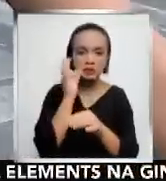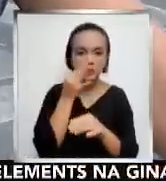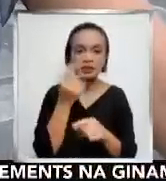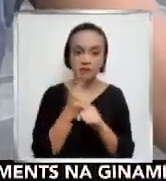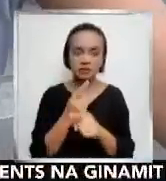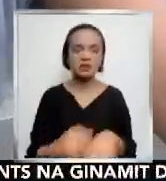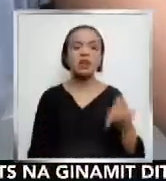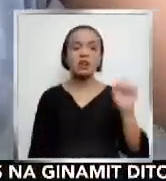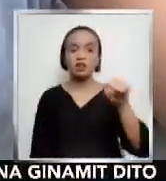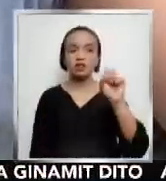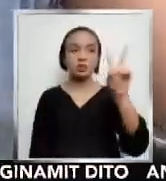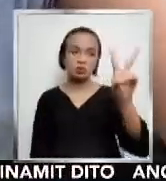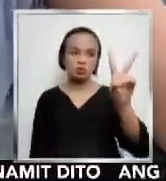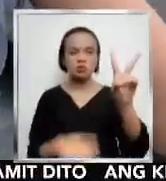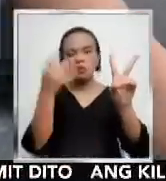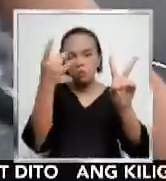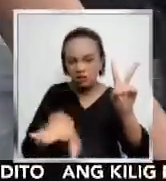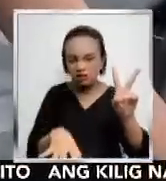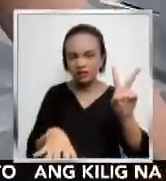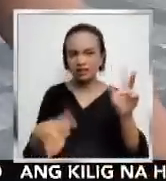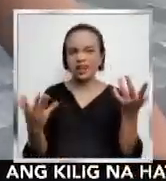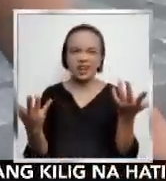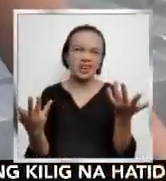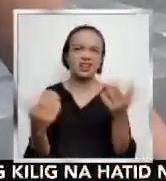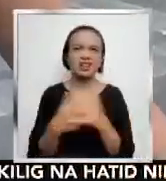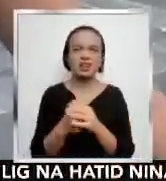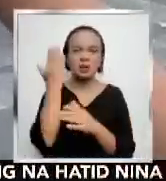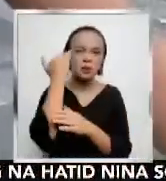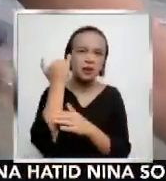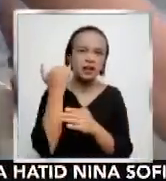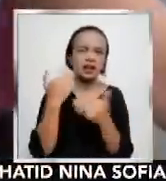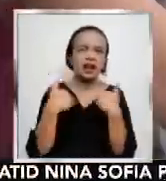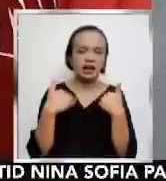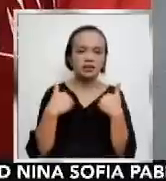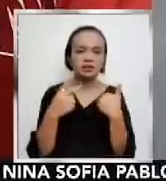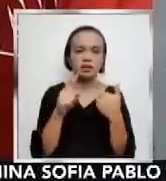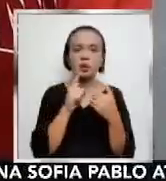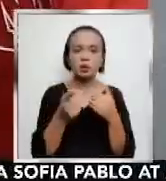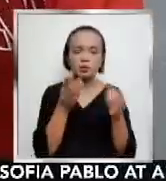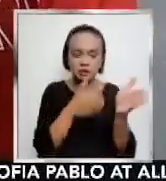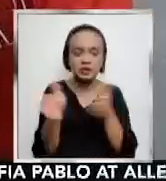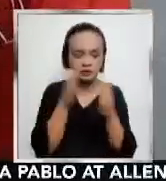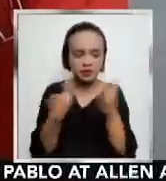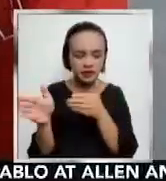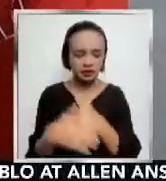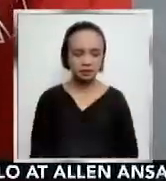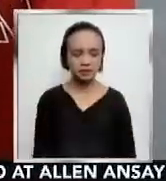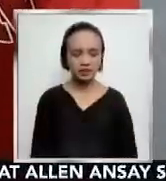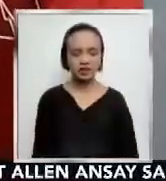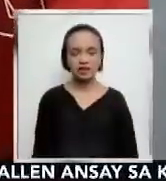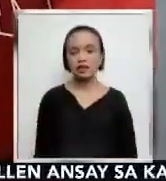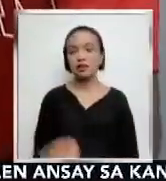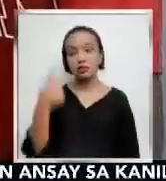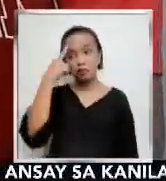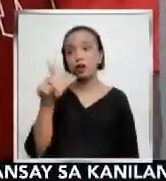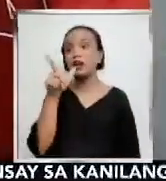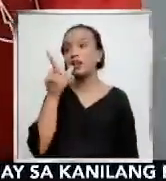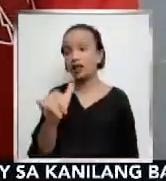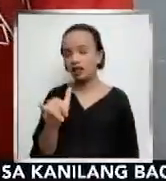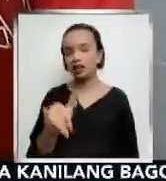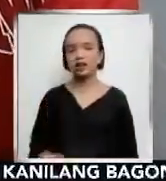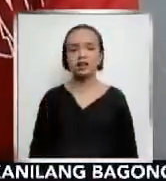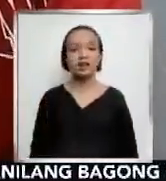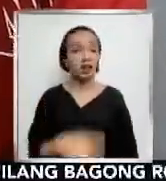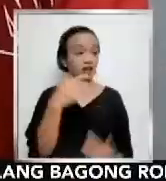Dalawang piraso lang. para mayroon lang ayahain sa lamesa. Paswerte, ganyan. Okay, para meron kang pampaswerte,